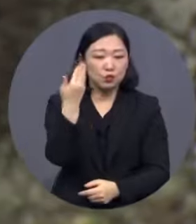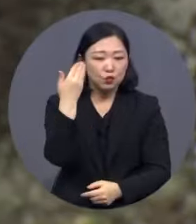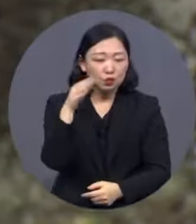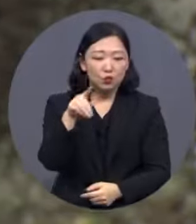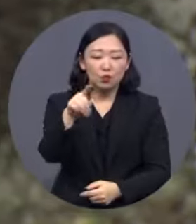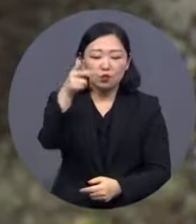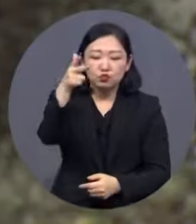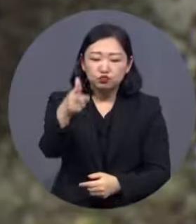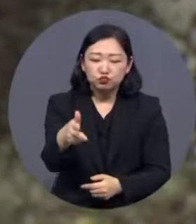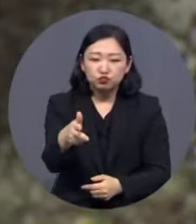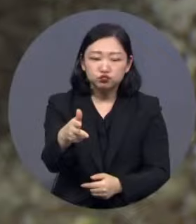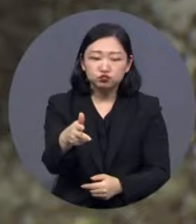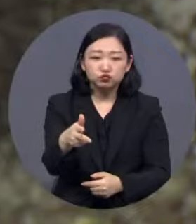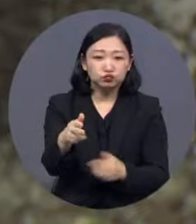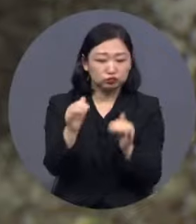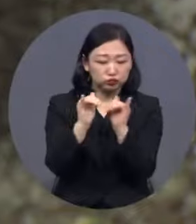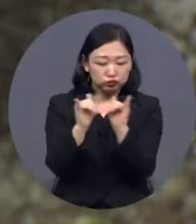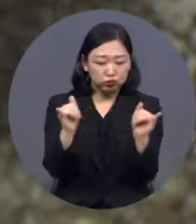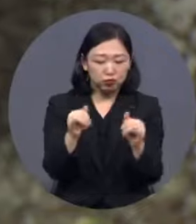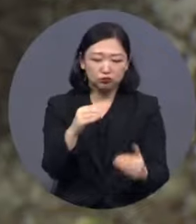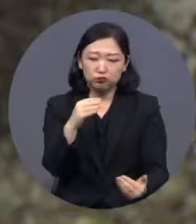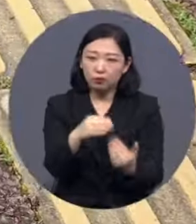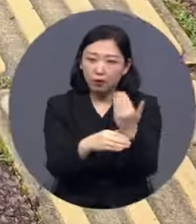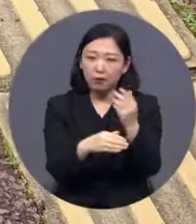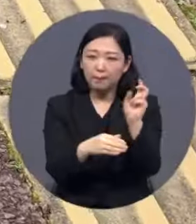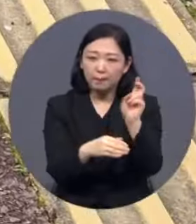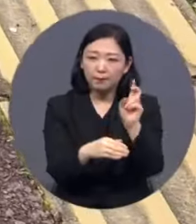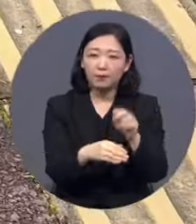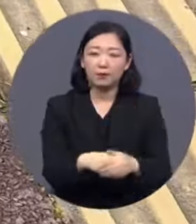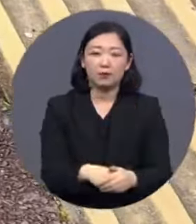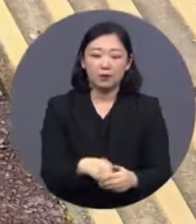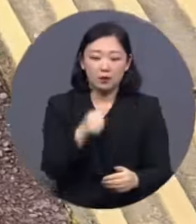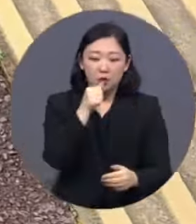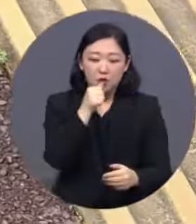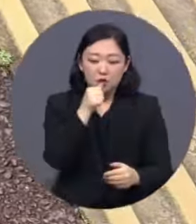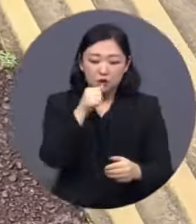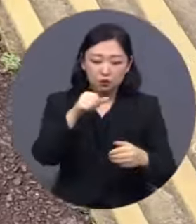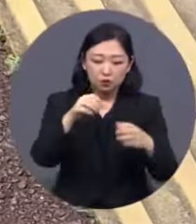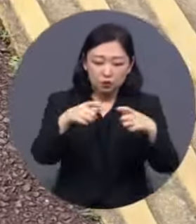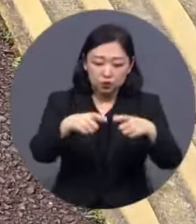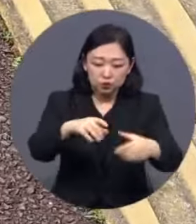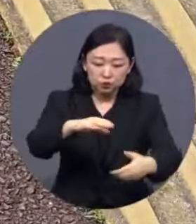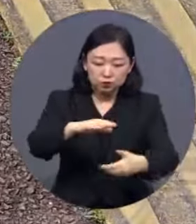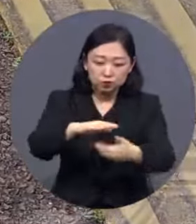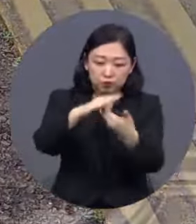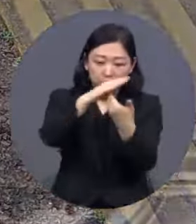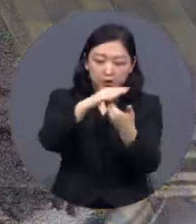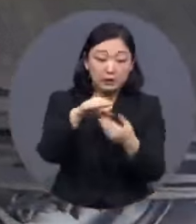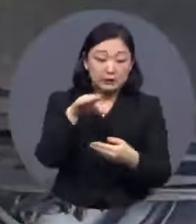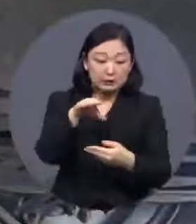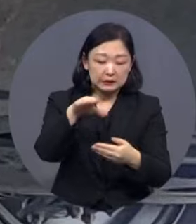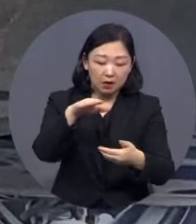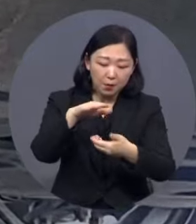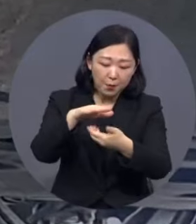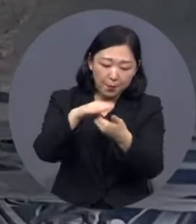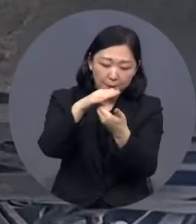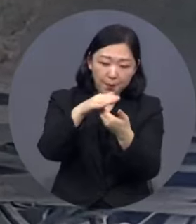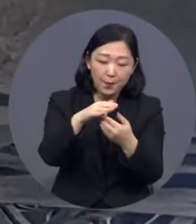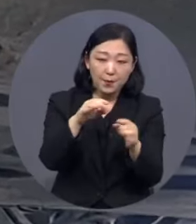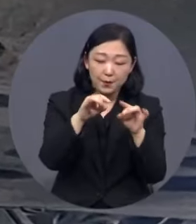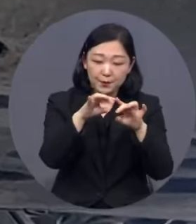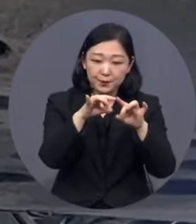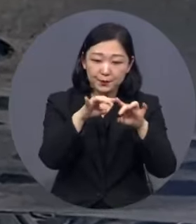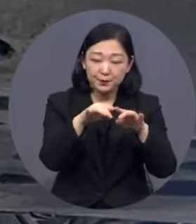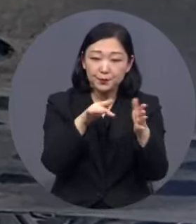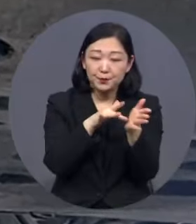이곳에 주차를 하던 임모 씨는 사고를 당했습니다. 맨홀 뚜껑이 들리면서 차량 하부가 긁혀 전기 배터리